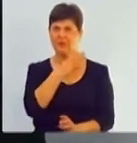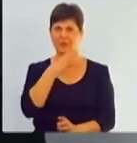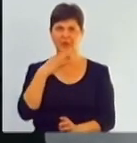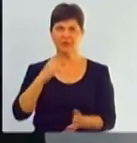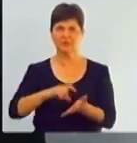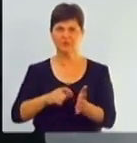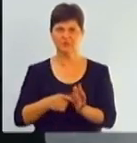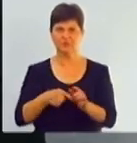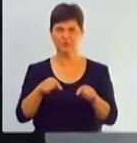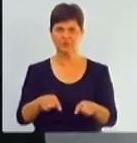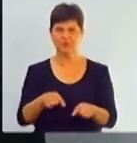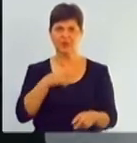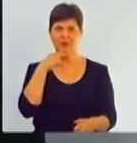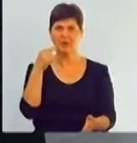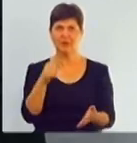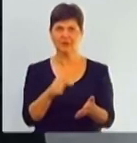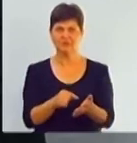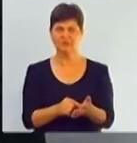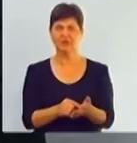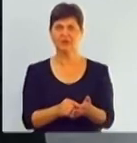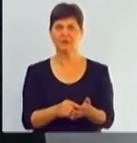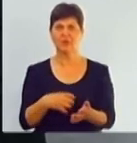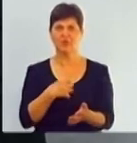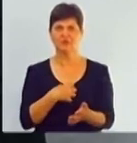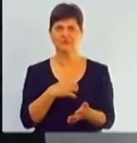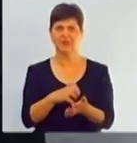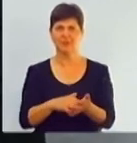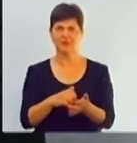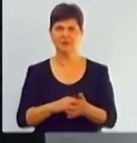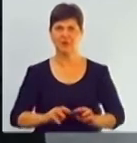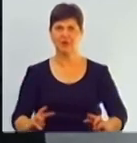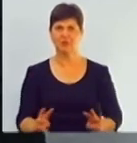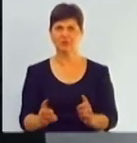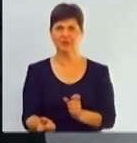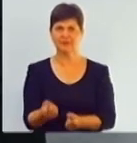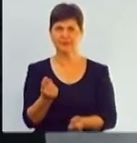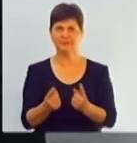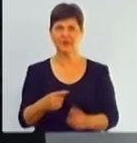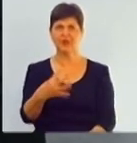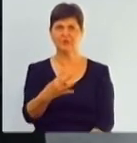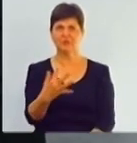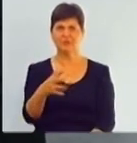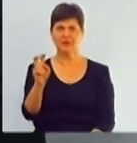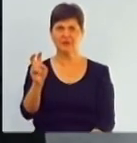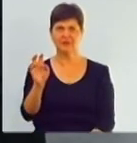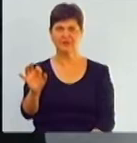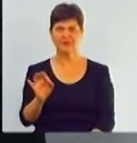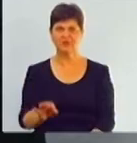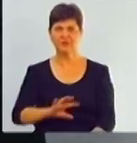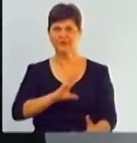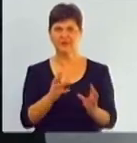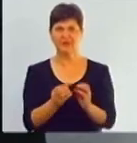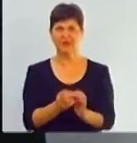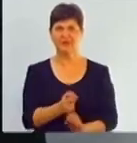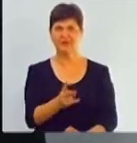навіть акцентували увагу, що основна причина виникнення пожеж – це майже 45% від загальної кількості, це